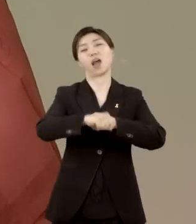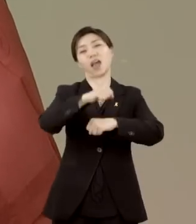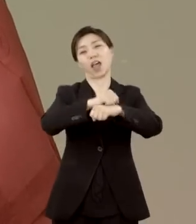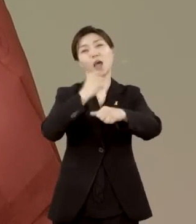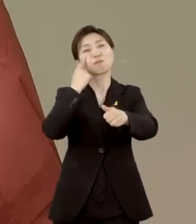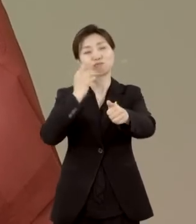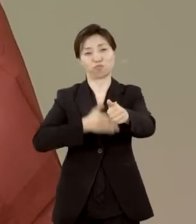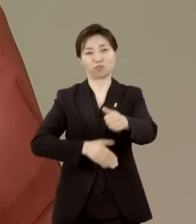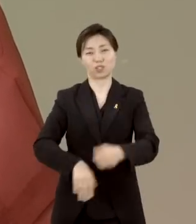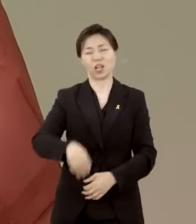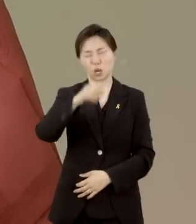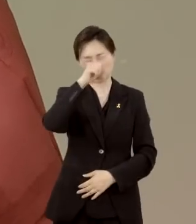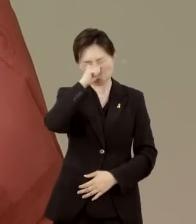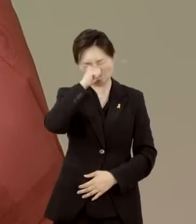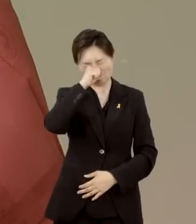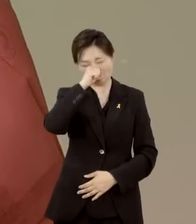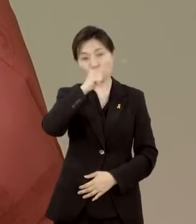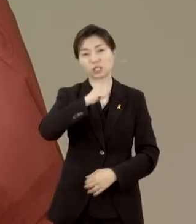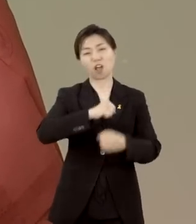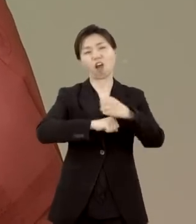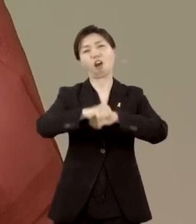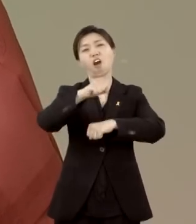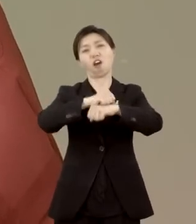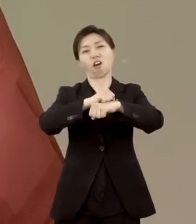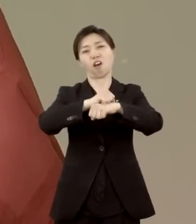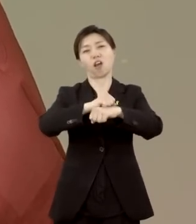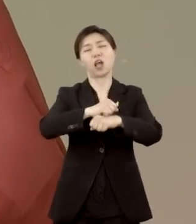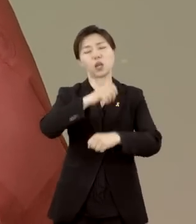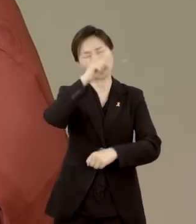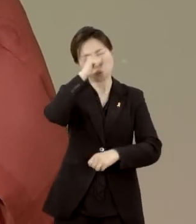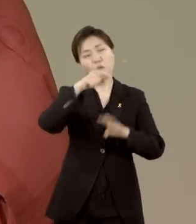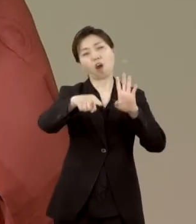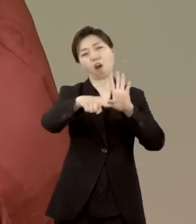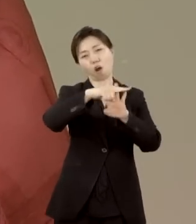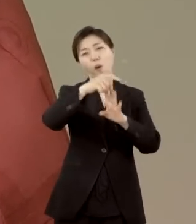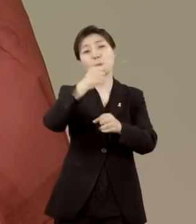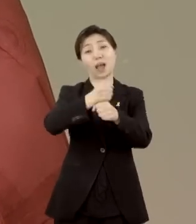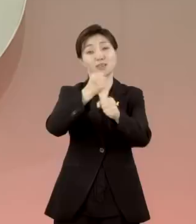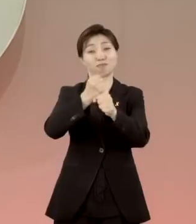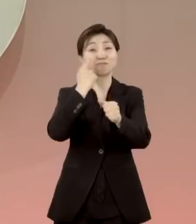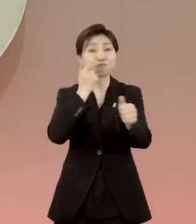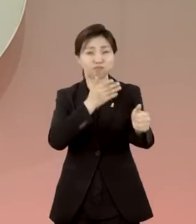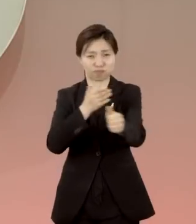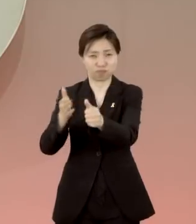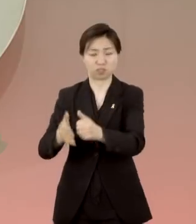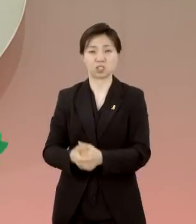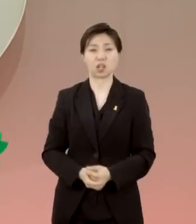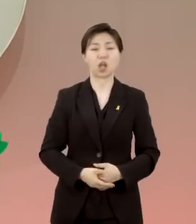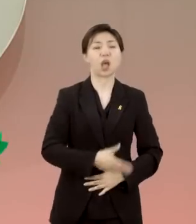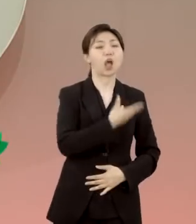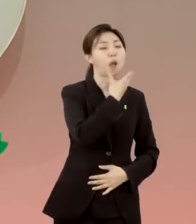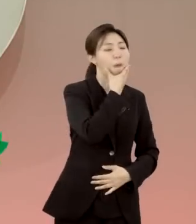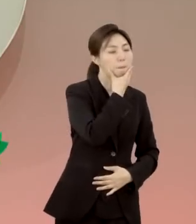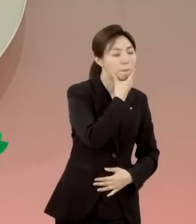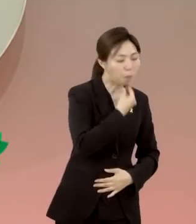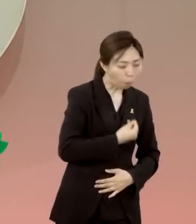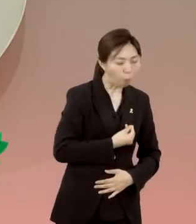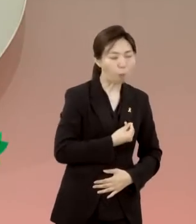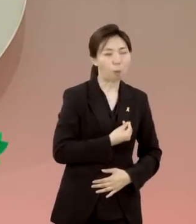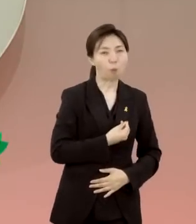곡을 지으신 요 선업을 지으십시오 공덕을 쌓으십시오 복과